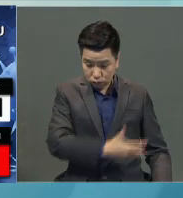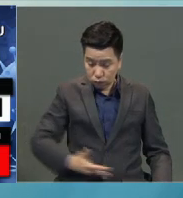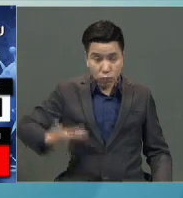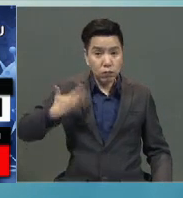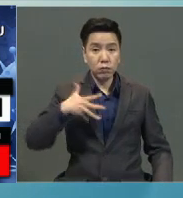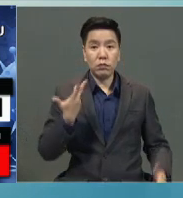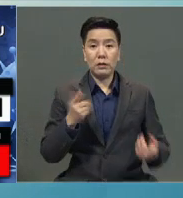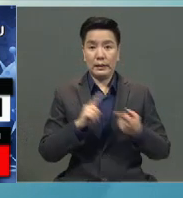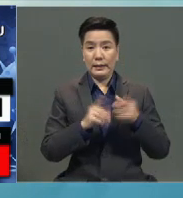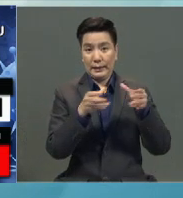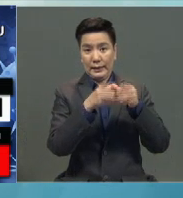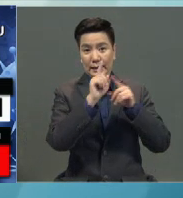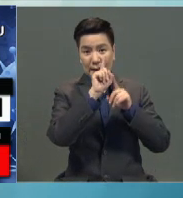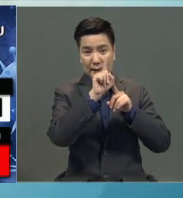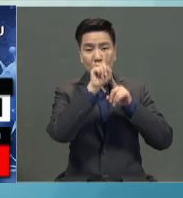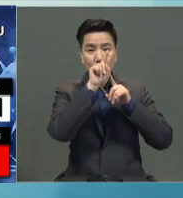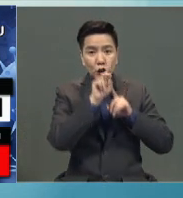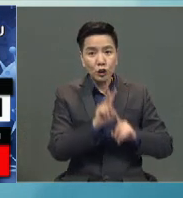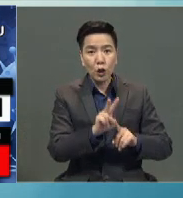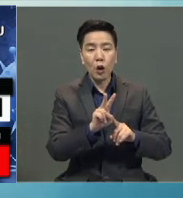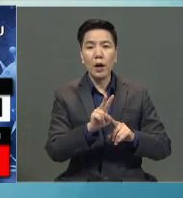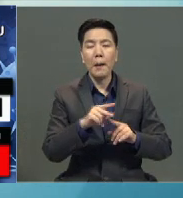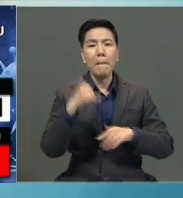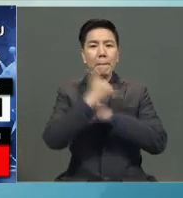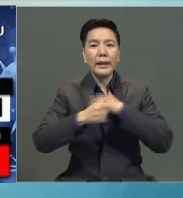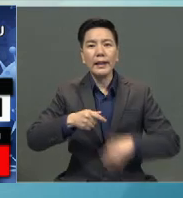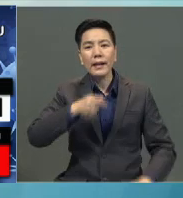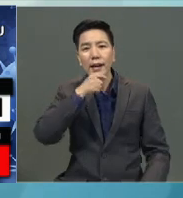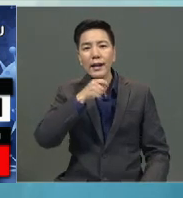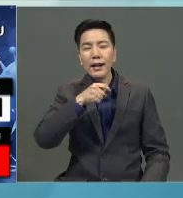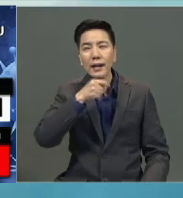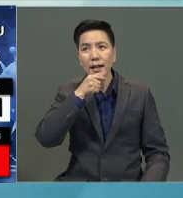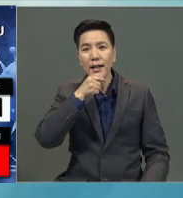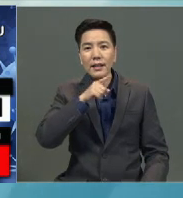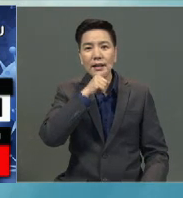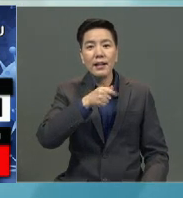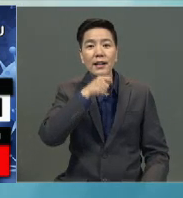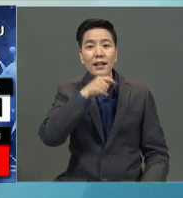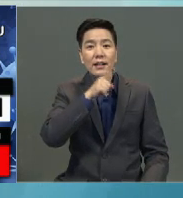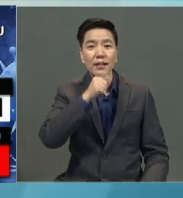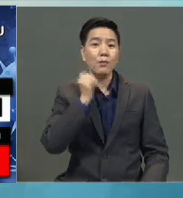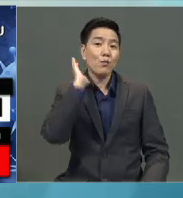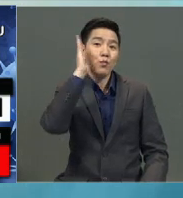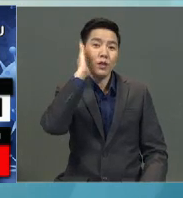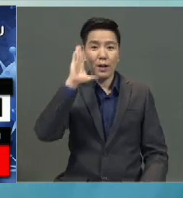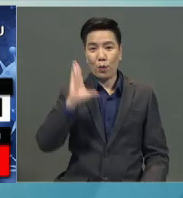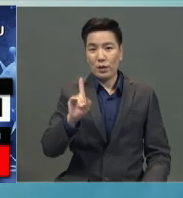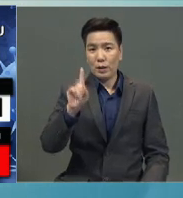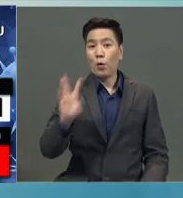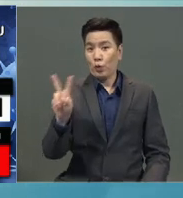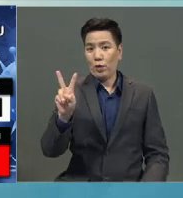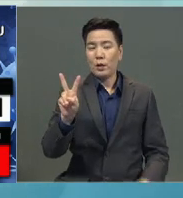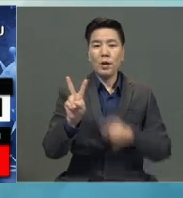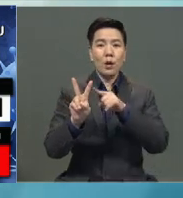รายนี้มีเพียงรายเดียวเท่านั้นที่มีอาการคือไอหายใจขัดนอกนั้นไม่มีอาการเลยนะครับกลุ่มก่อนที่2มาจากทั่วประเทศกาตาร์นะครับเป็น 2รายนี้นะคะเป็นชาย 1ท่านนะครับ